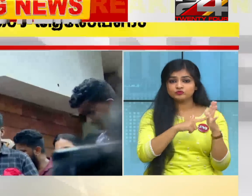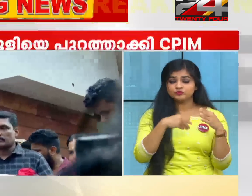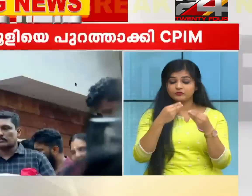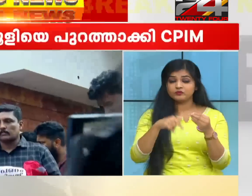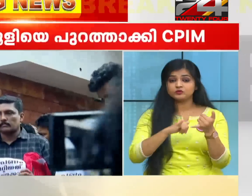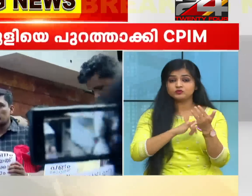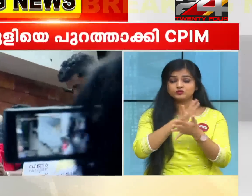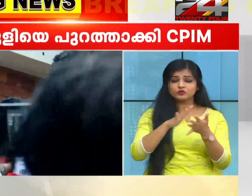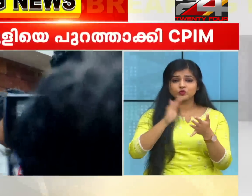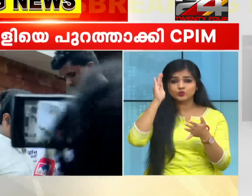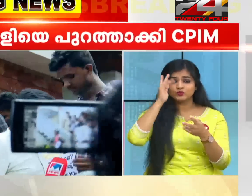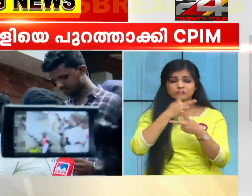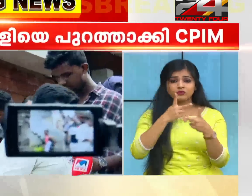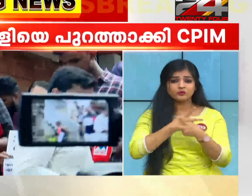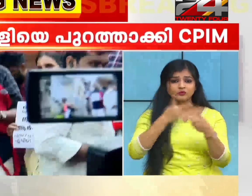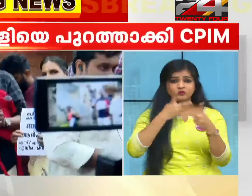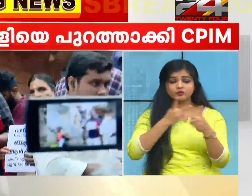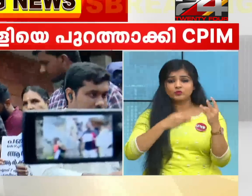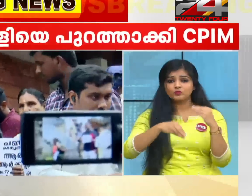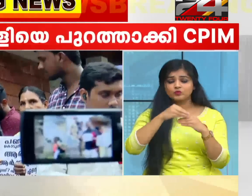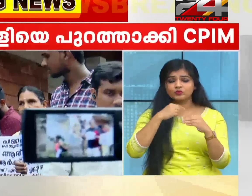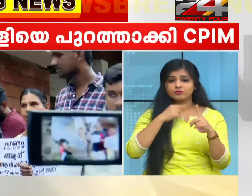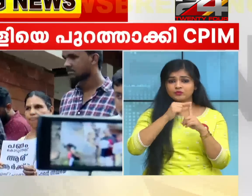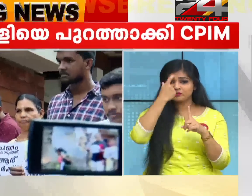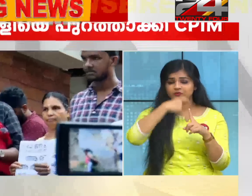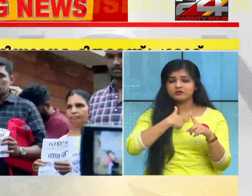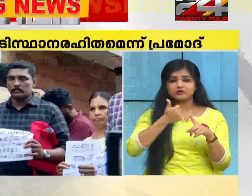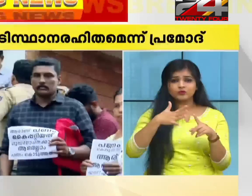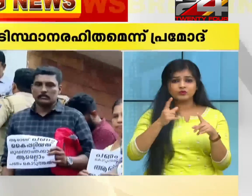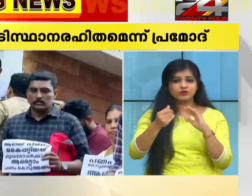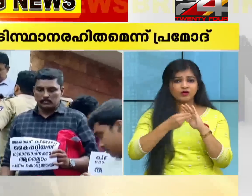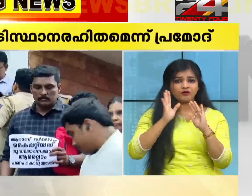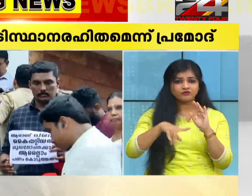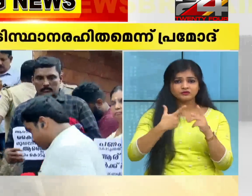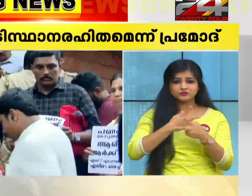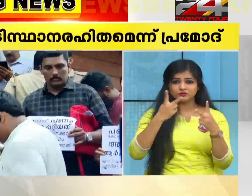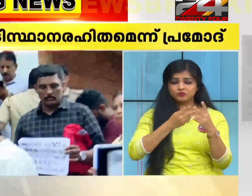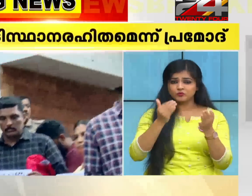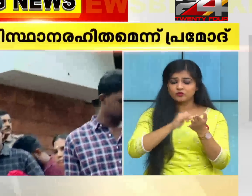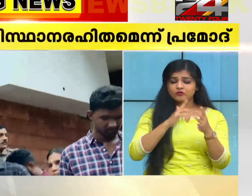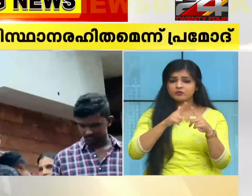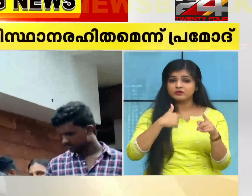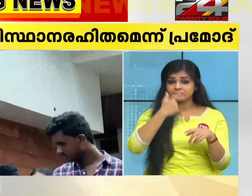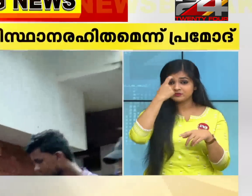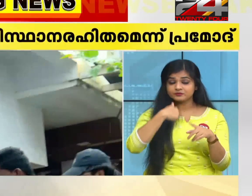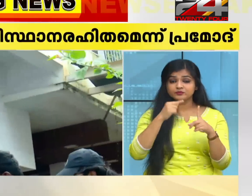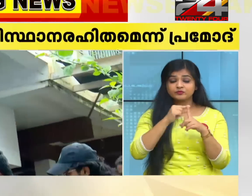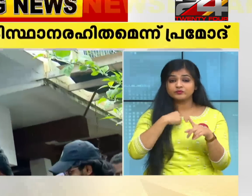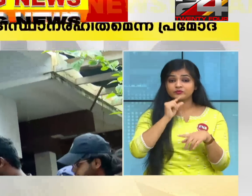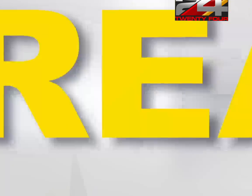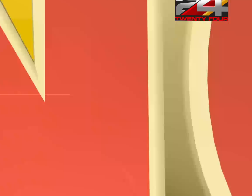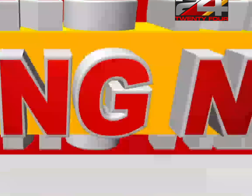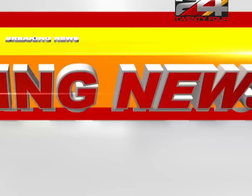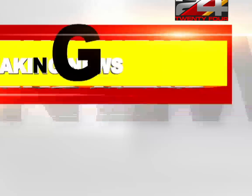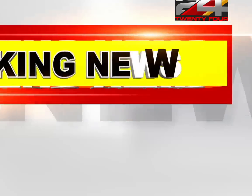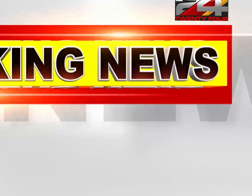ഉൾപ്പെടെ തനിക്കെതിരെ ഇത്തരത്തിലുള്ള കാര്യങ്ങൾ ആവർത്തിച്ച് ആരോപണമായി ഉയർന്നു വന്നു. പക്ഷേ ആ ഘട്ടത്തിലൊന്നും താൻ പറയുന്നത് വിശ്വസിക്കാൻ ആരും തന്നെ തയ്യാറായിട്ടില്ല. പാർട്ടിക്ക്